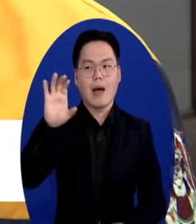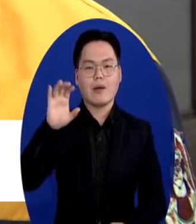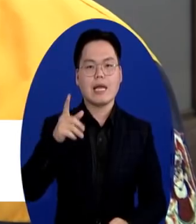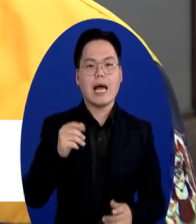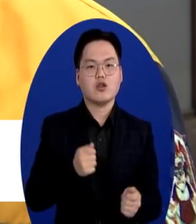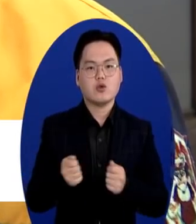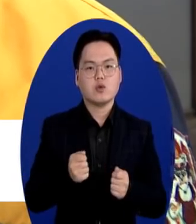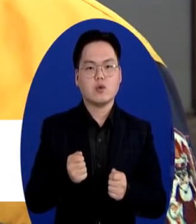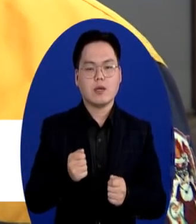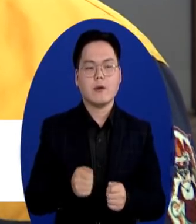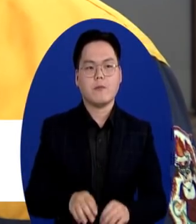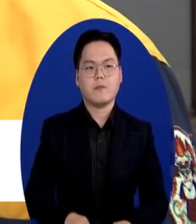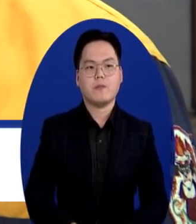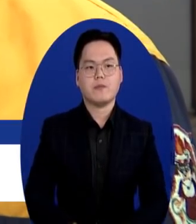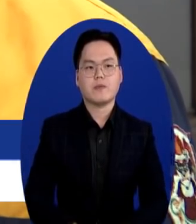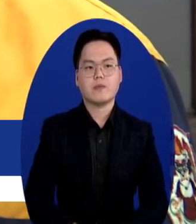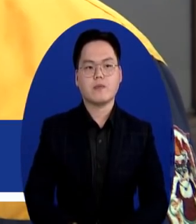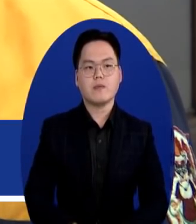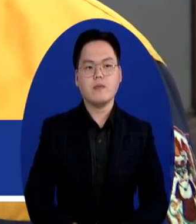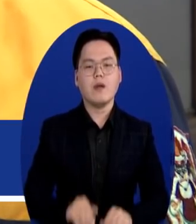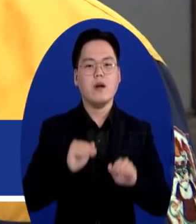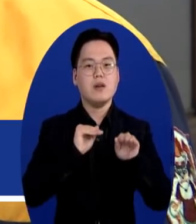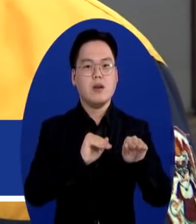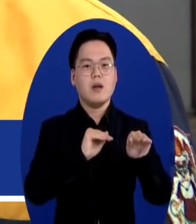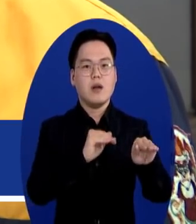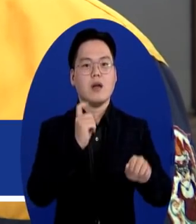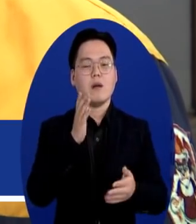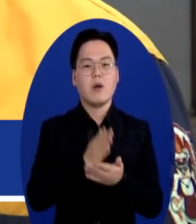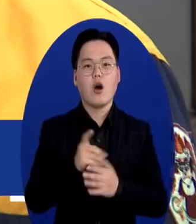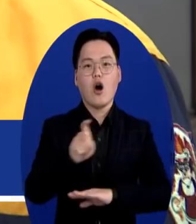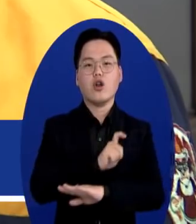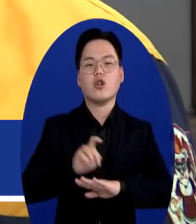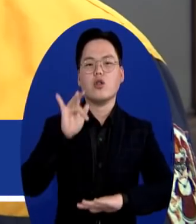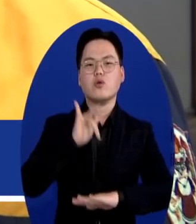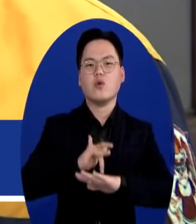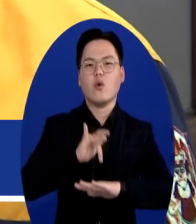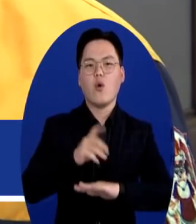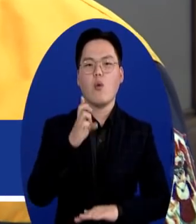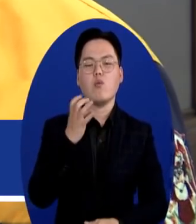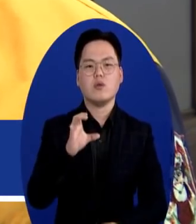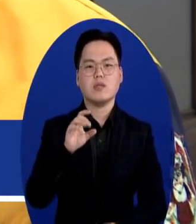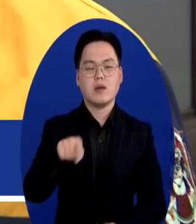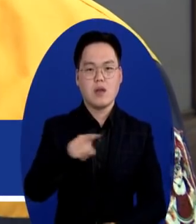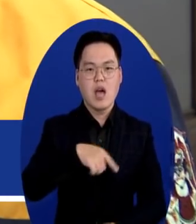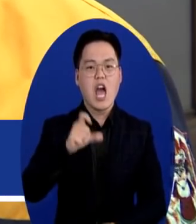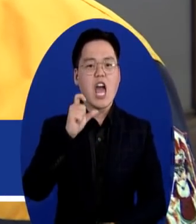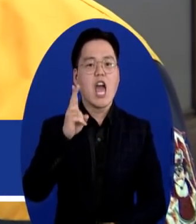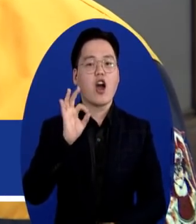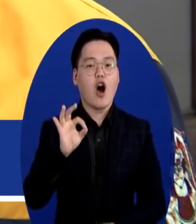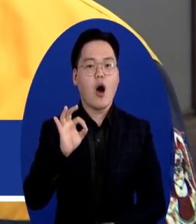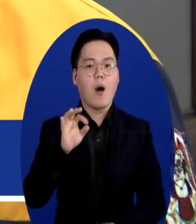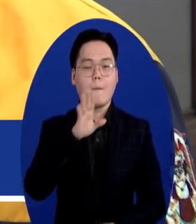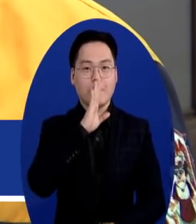ямар арга хэмжээ авдаг гэхээр төгжрөл ихээр үүсэж байгаа хотын төвийн бүсээ экозон болгодог. А